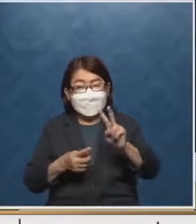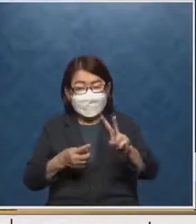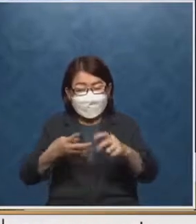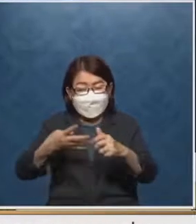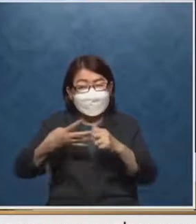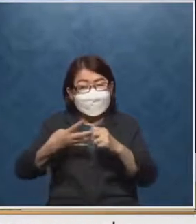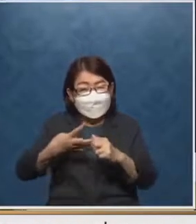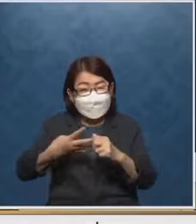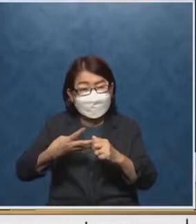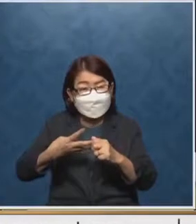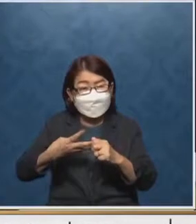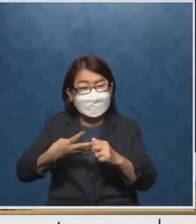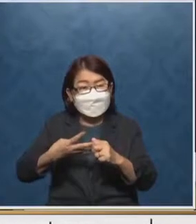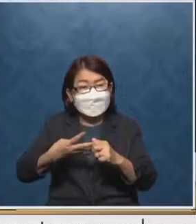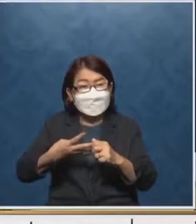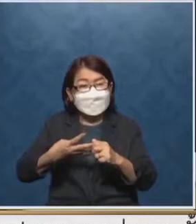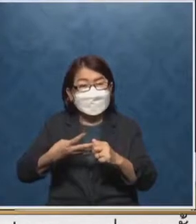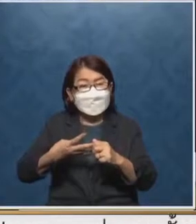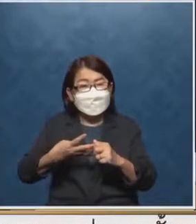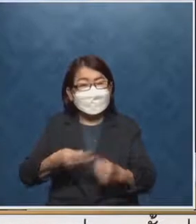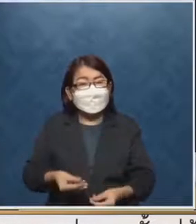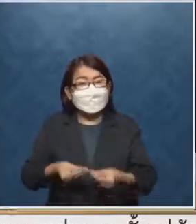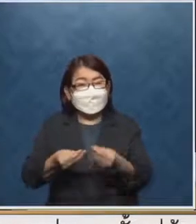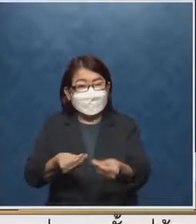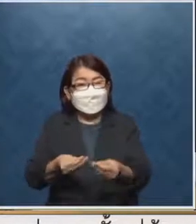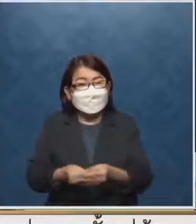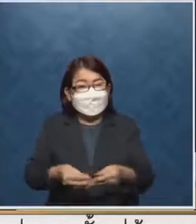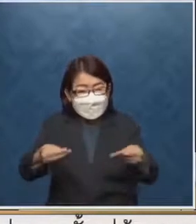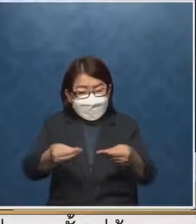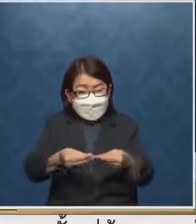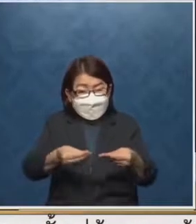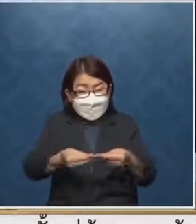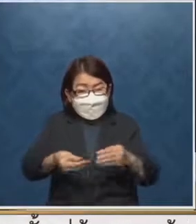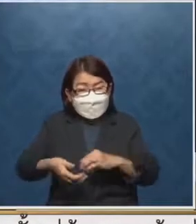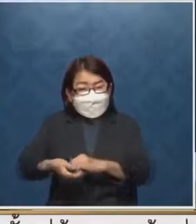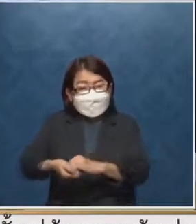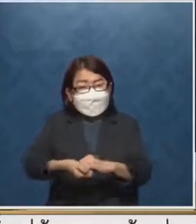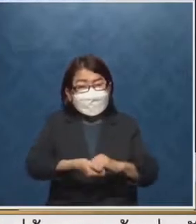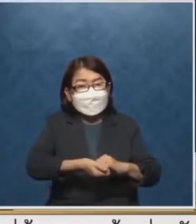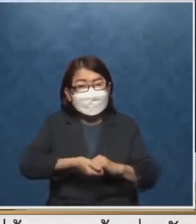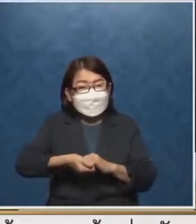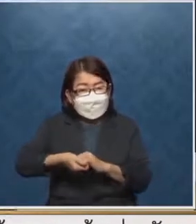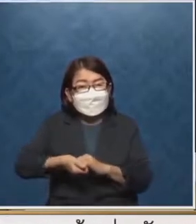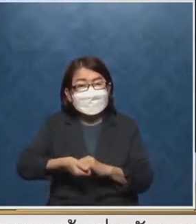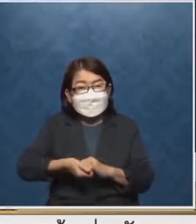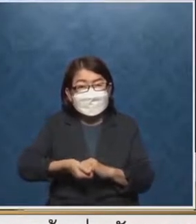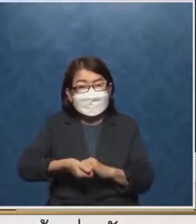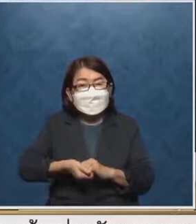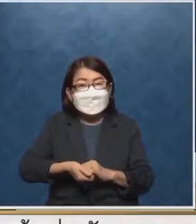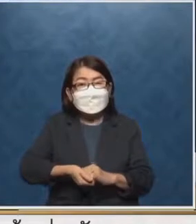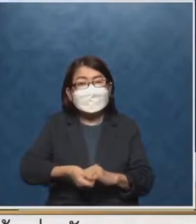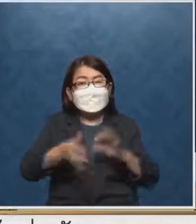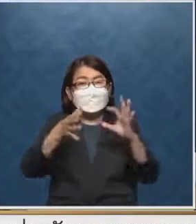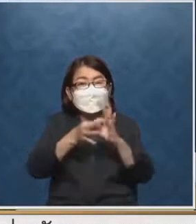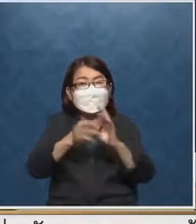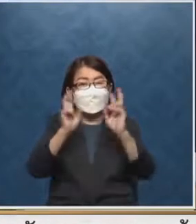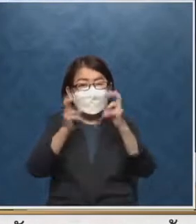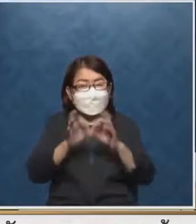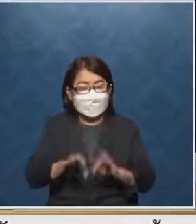การสร้างการมีส่วนร่วมโหนี่คือประเด็นเลยการสร้